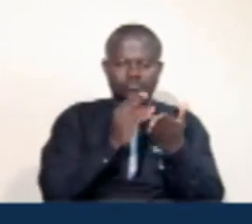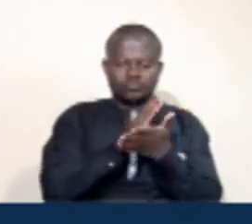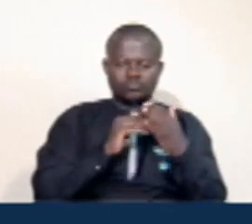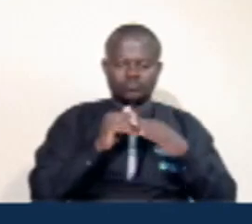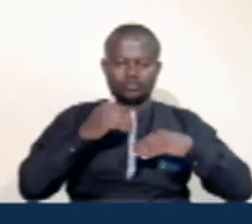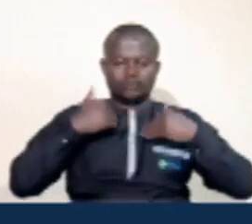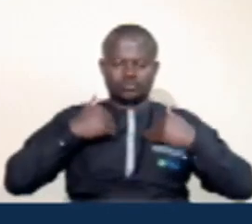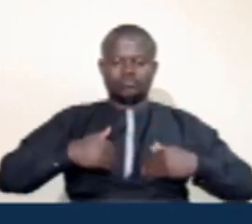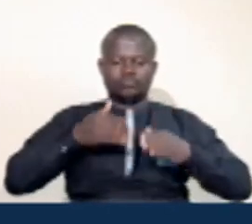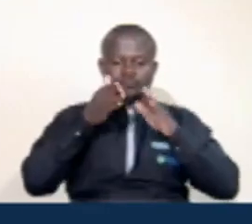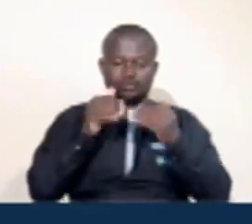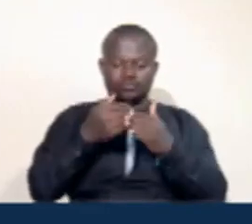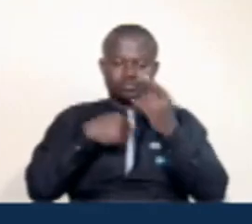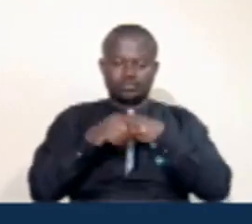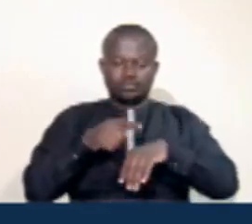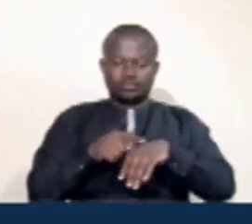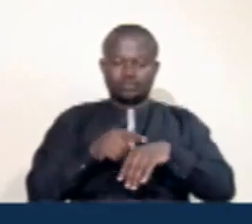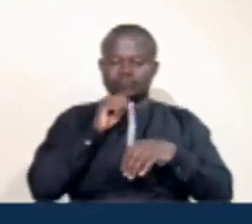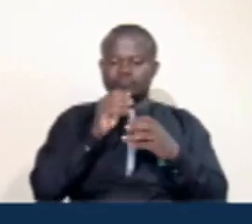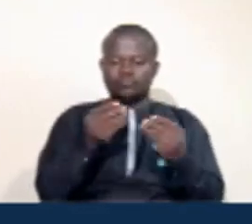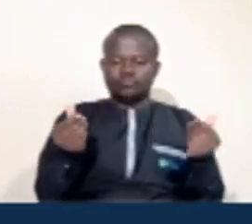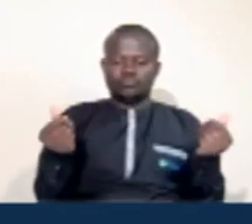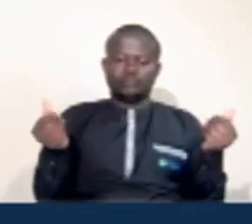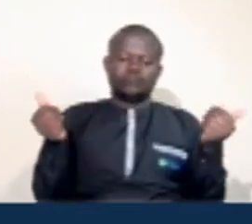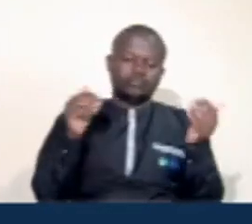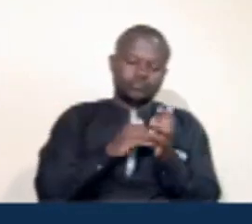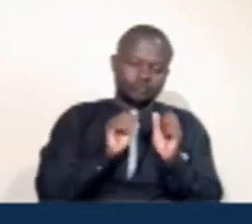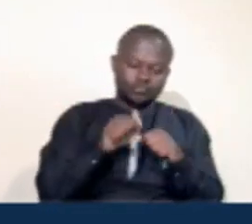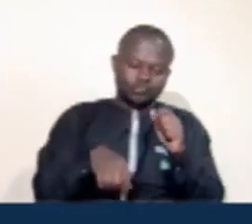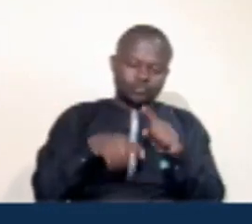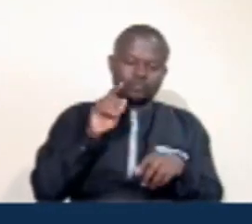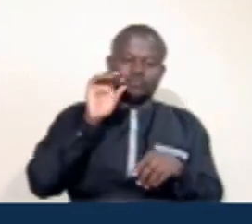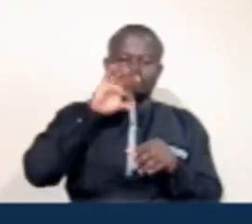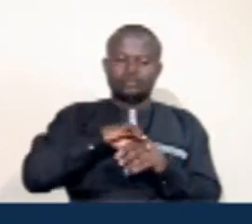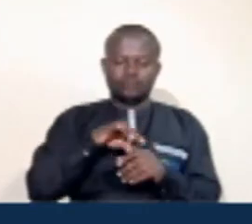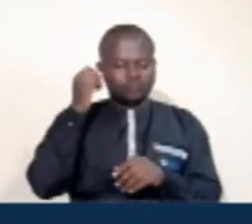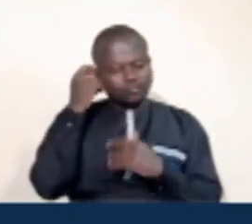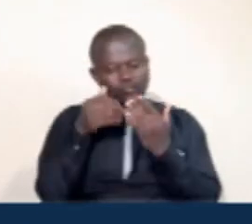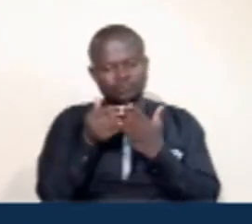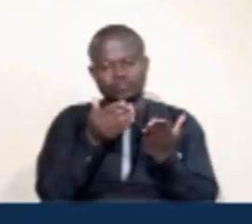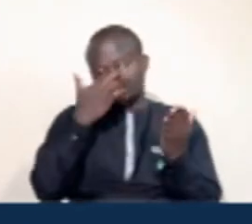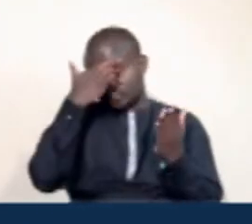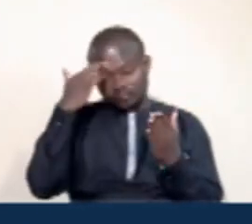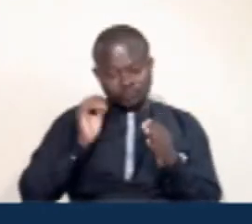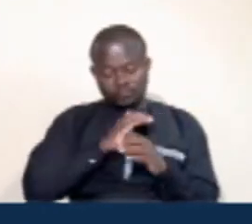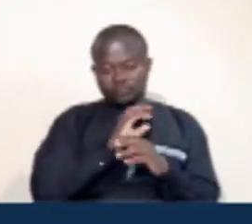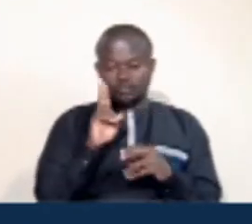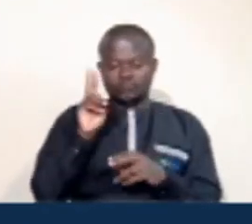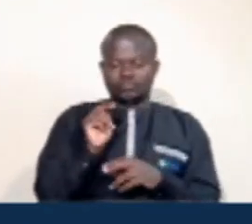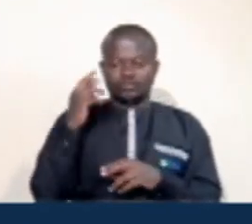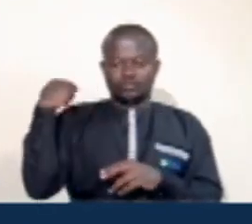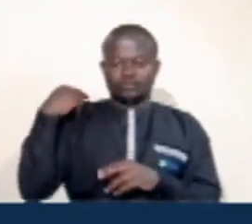w'umuntu ufite ubumuga bw'uruhu ushobora gukira ushobora no gutsinda amatora ibyo nibyo byatumye akanama ka Loni